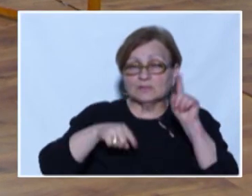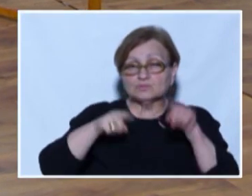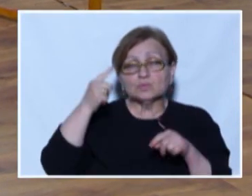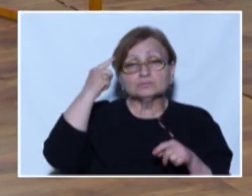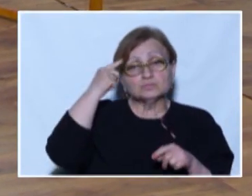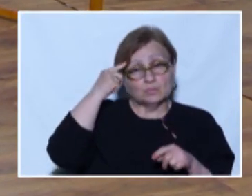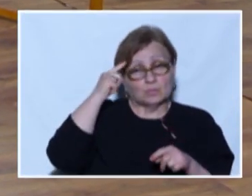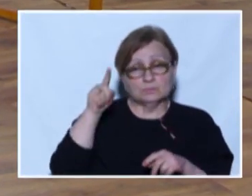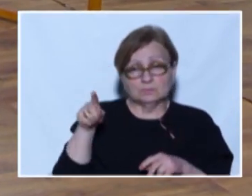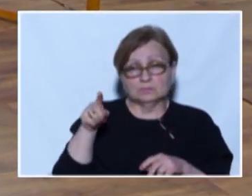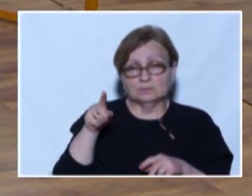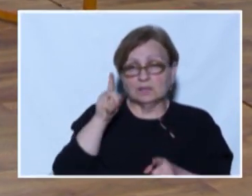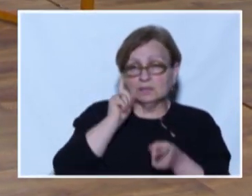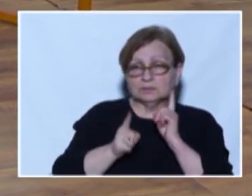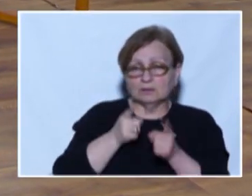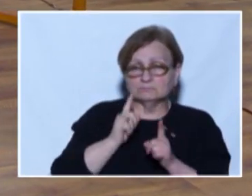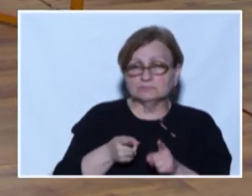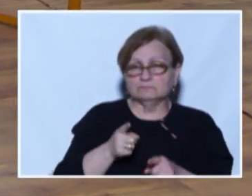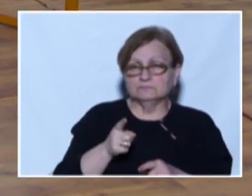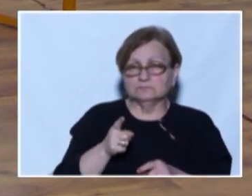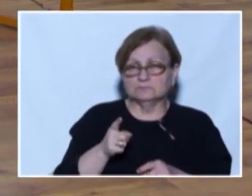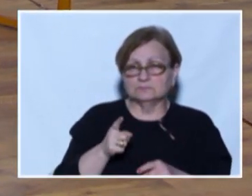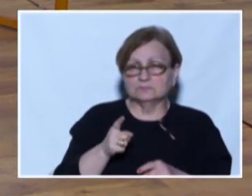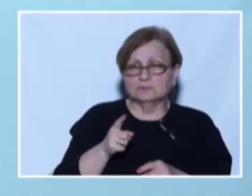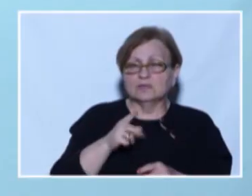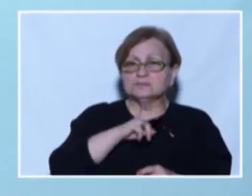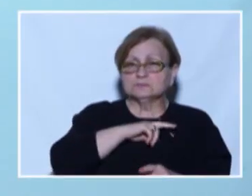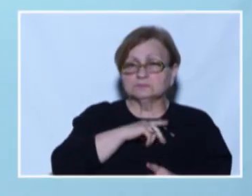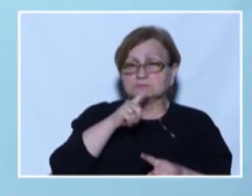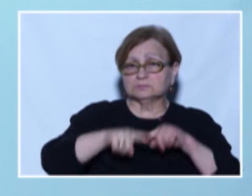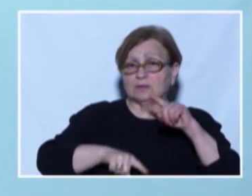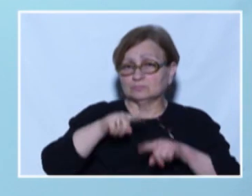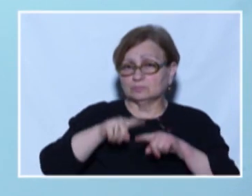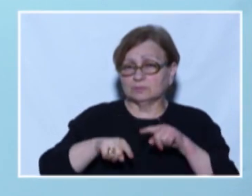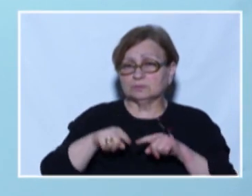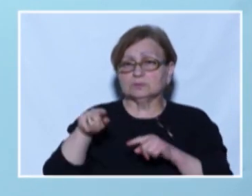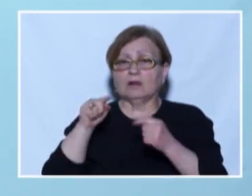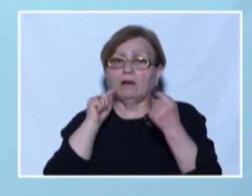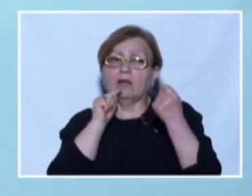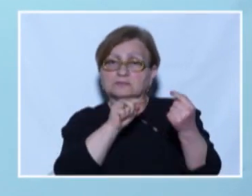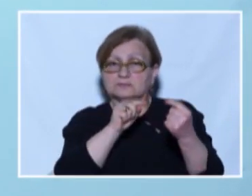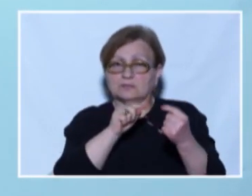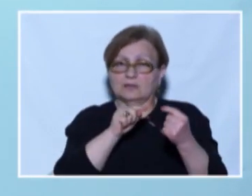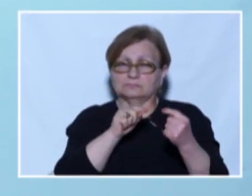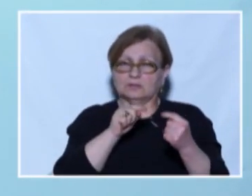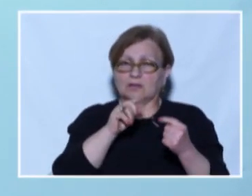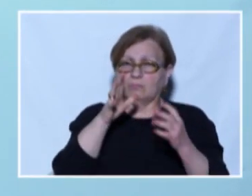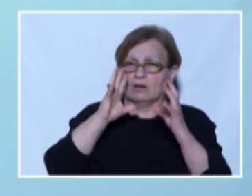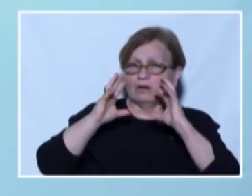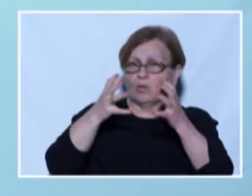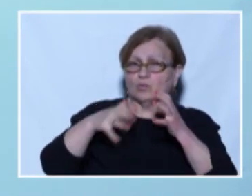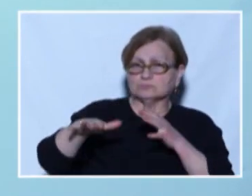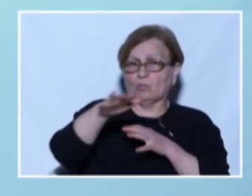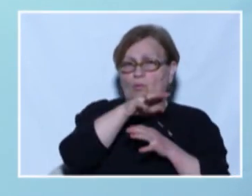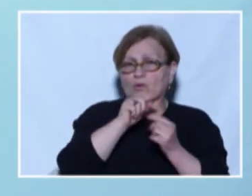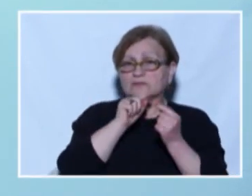გონია, რომ ნამდვილი პატრიოტიზმი ეწინააღმდეგება კოსმოპოლიტიზმს. მაგრამ ეს